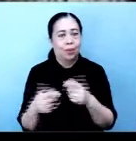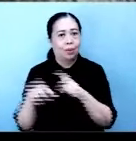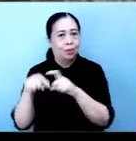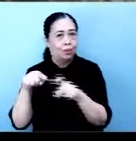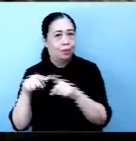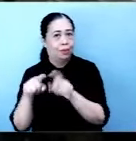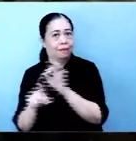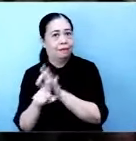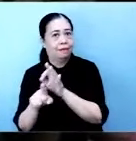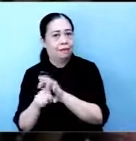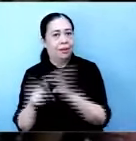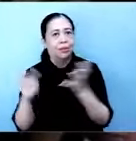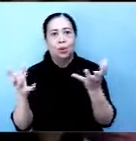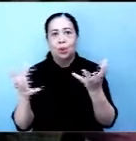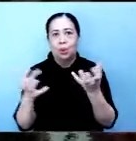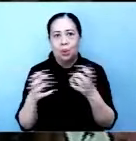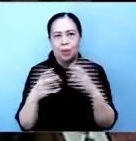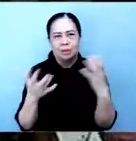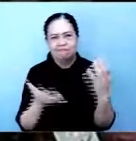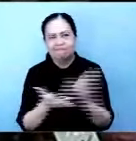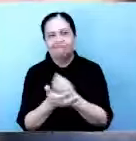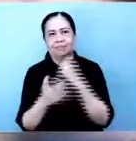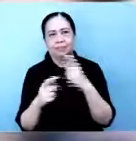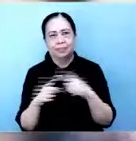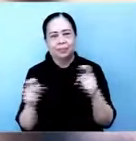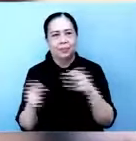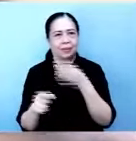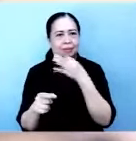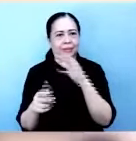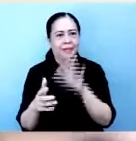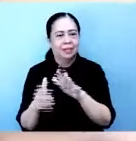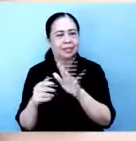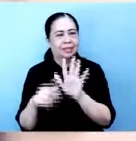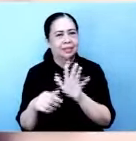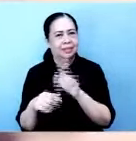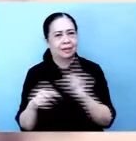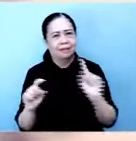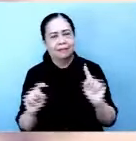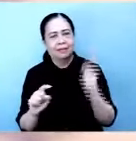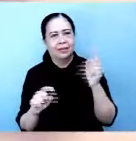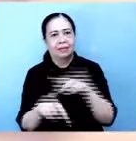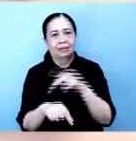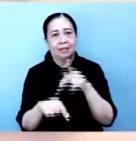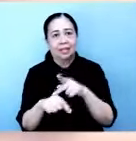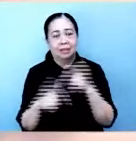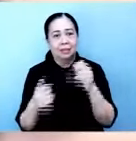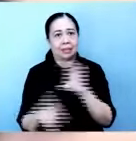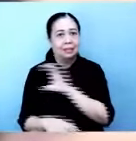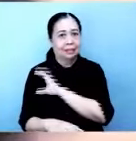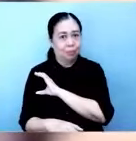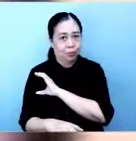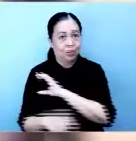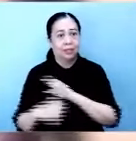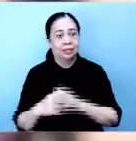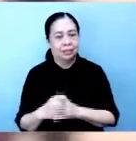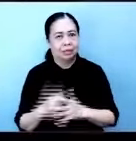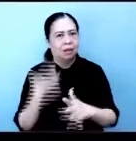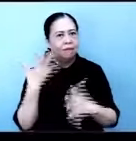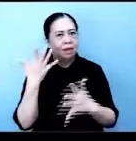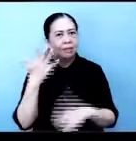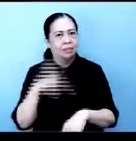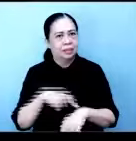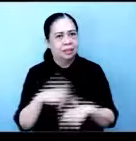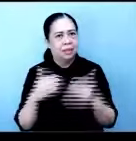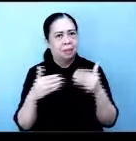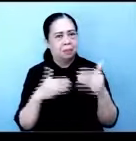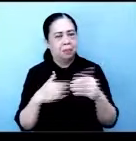fans, gusto na nilang makuha ng kanilang favorites ang pinakaunang Philippine Cup Championship. Limang beses nang nakaabot